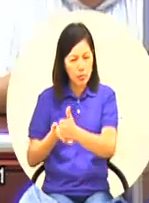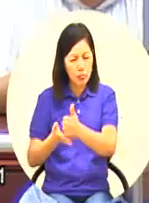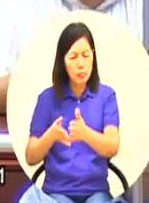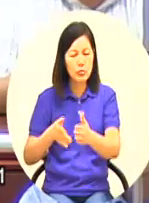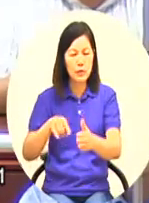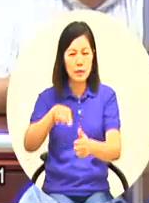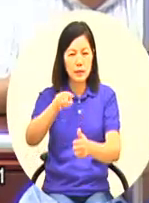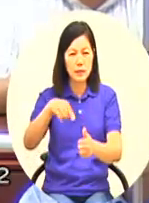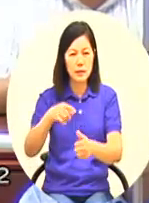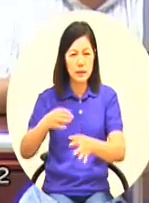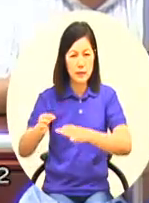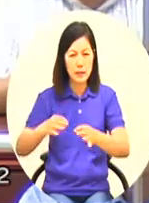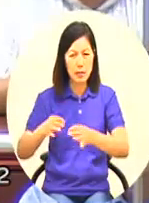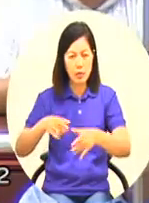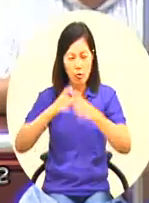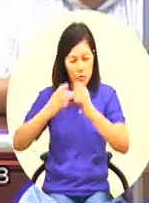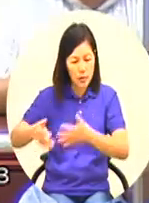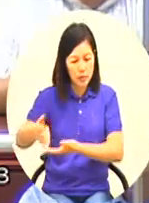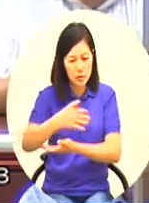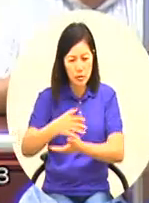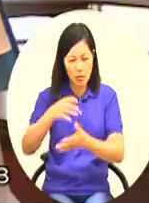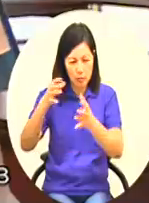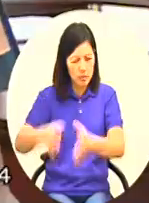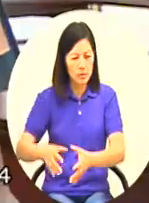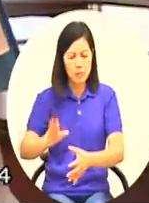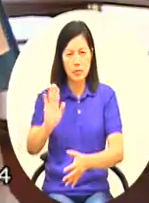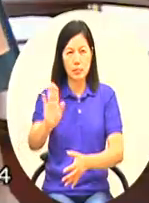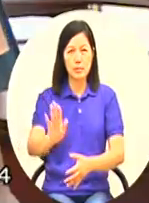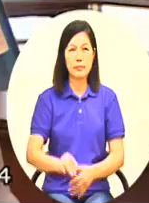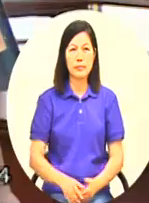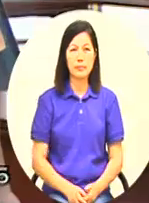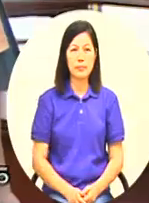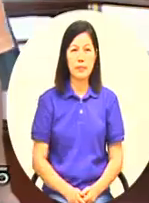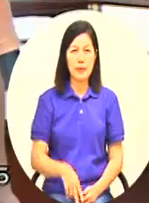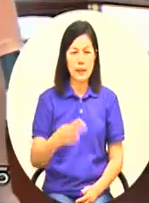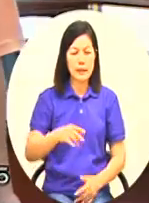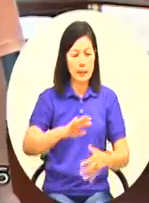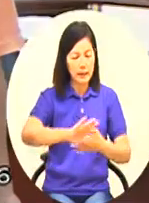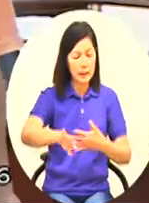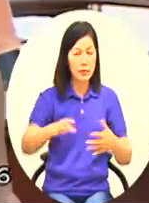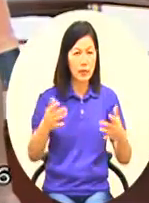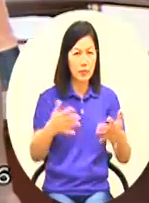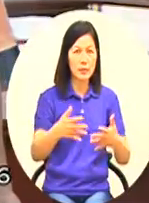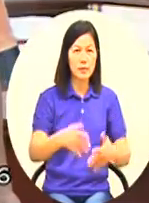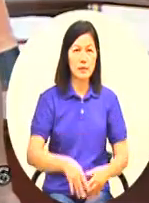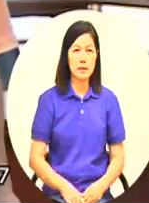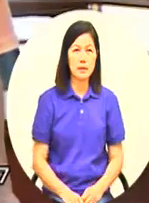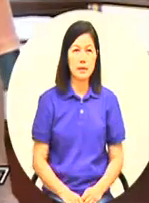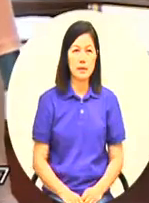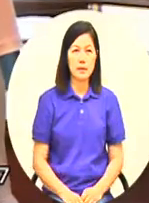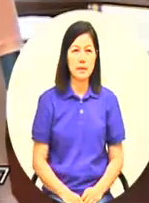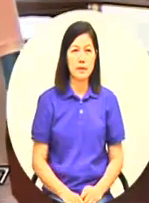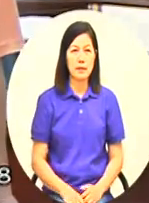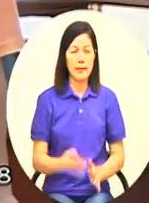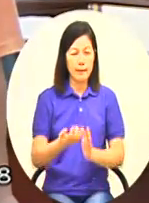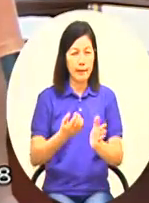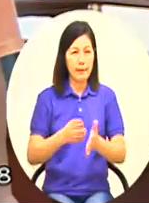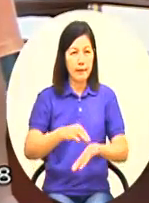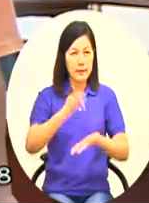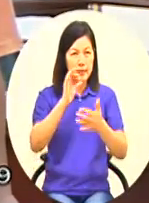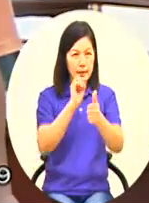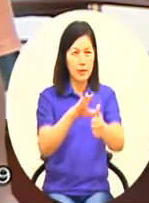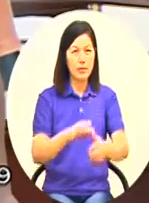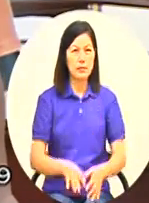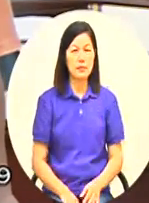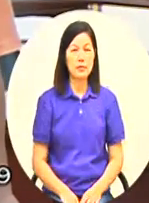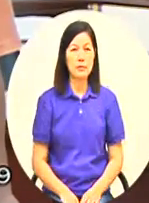有这种应回收的回收站。 但是，搁另外一个问题啊，吼，换倒转来，就做到讲过嘛，对不对？吼，就是讲你爱搁摕